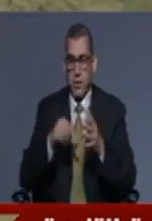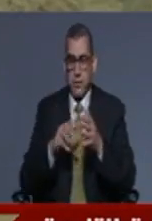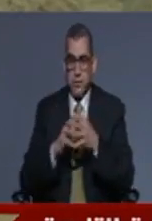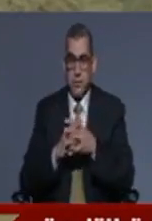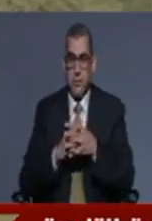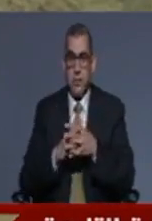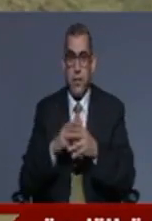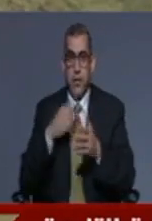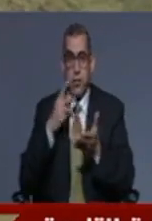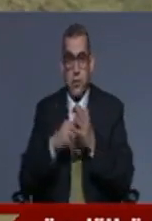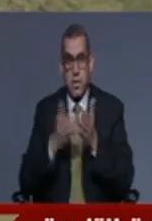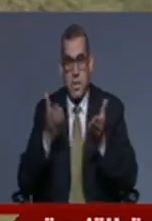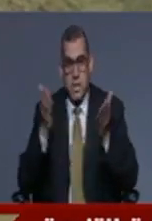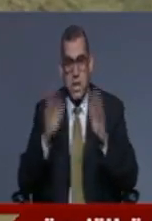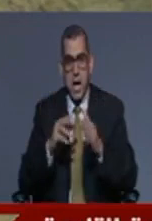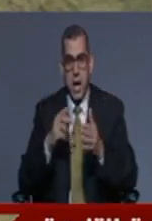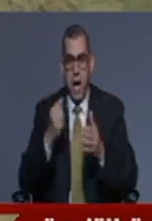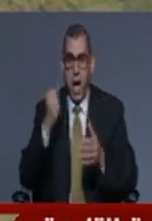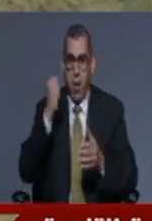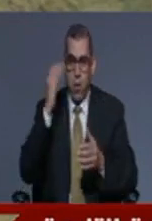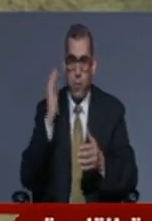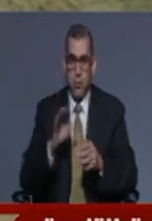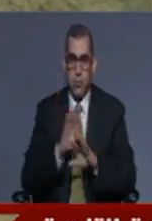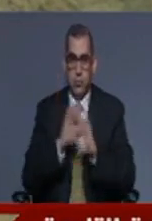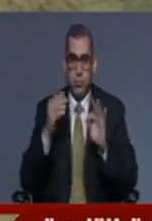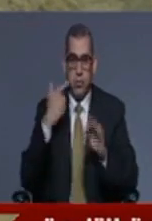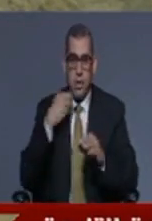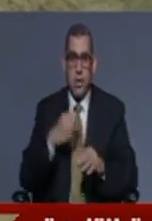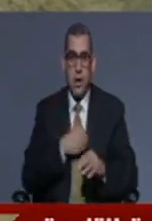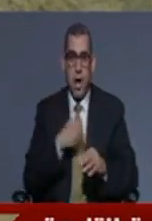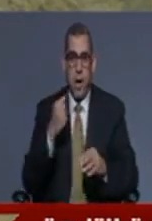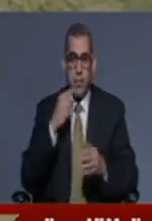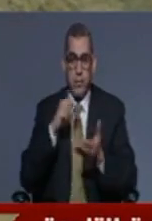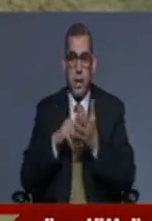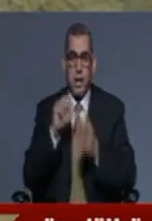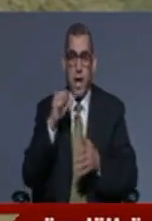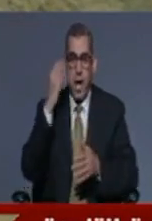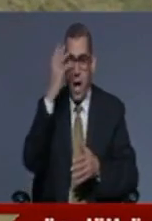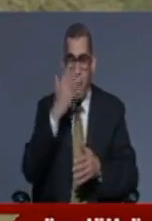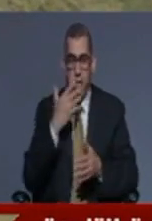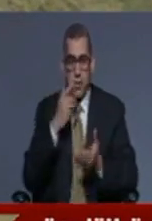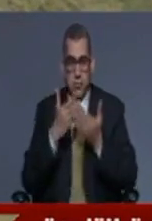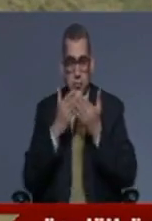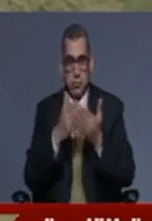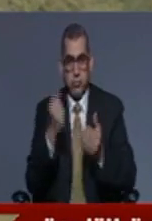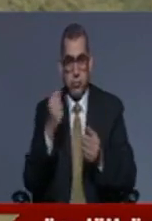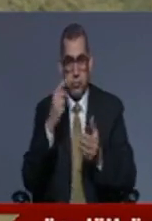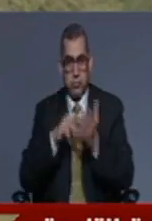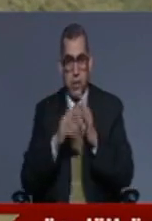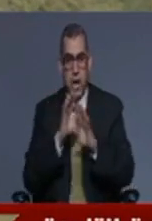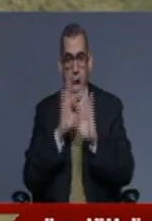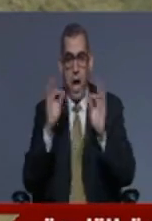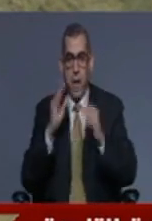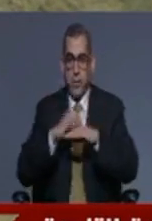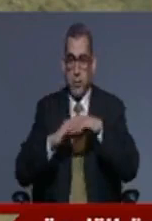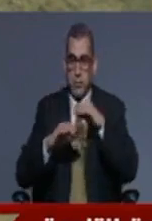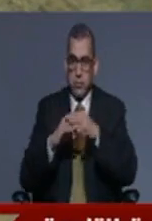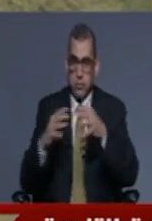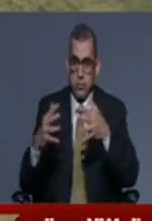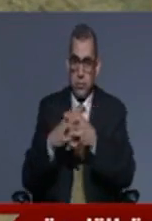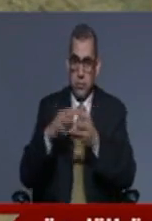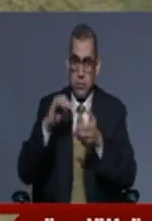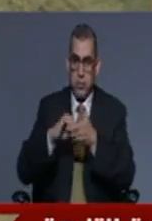وزيادة القدرة أو الطاقة الخاصة بمفوضيات الاتحاد الأفريقي والتكامل وجهود الخاصة بالتكامل